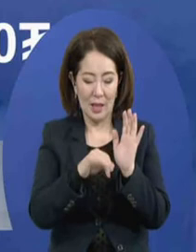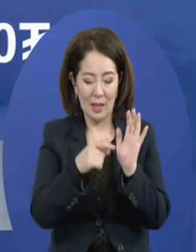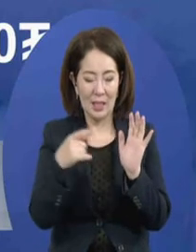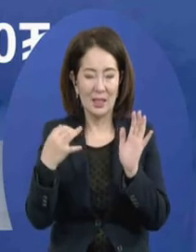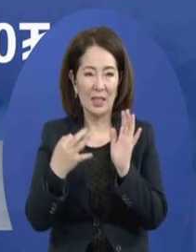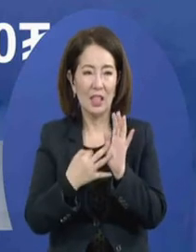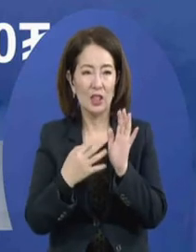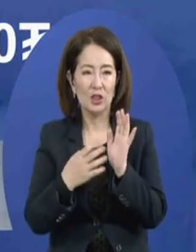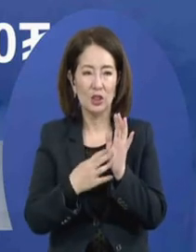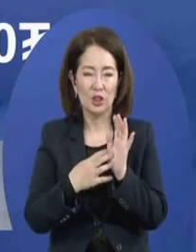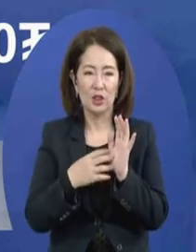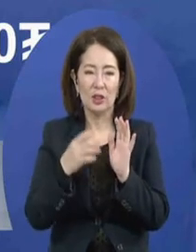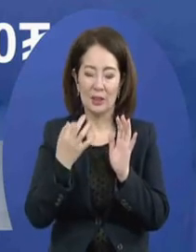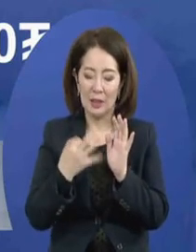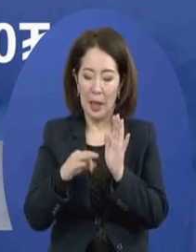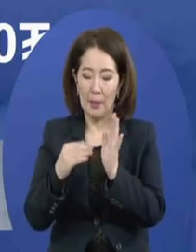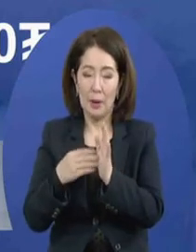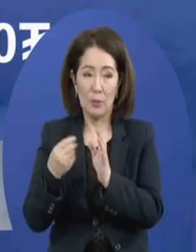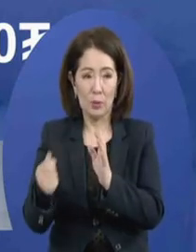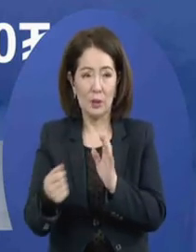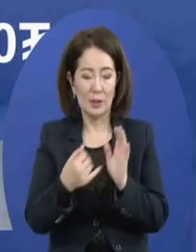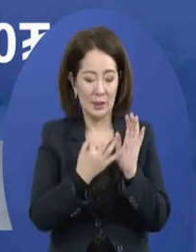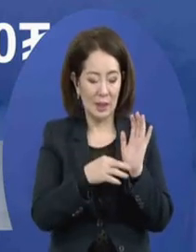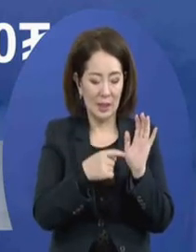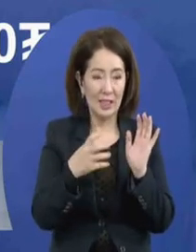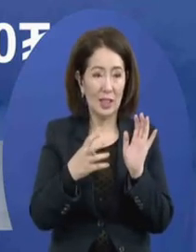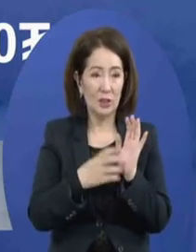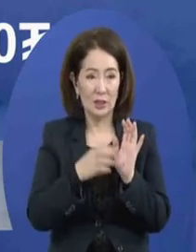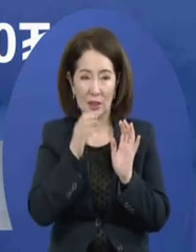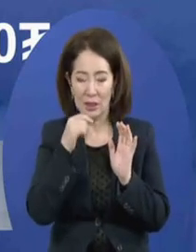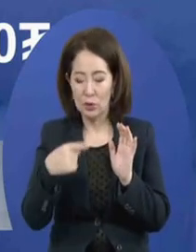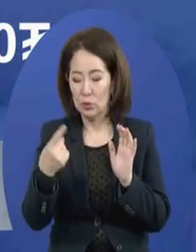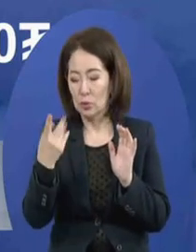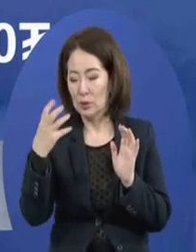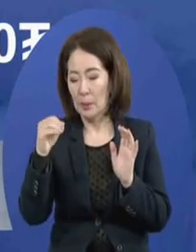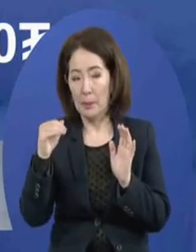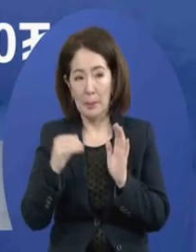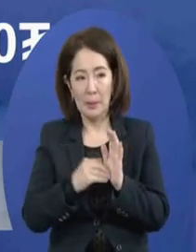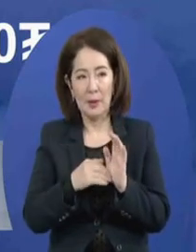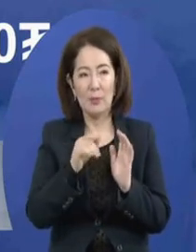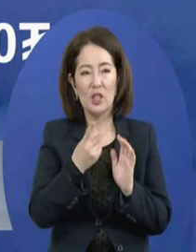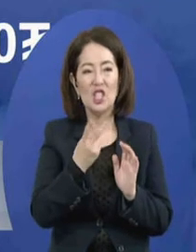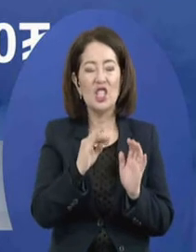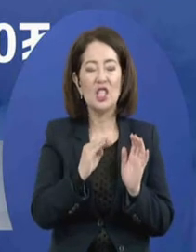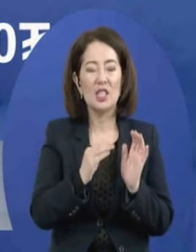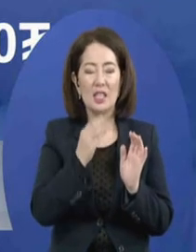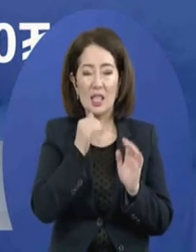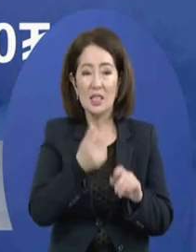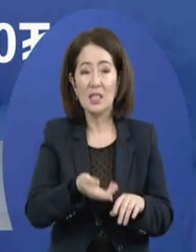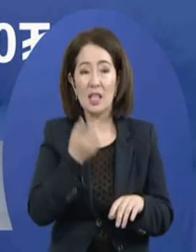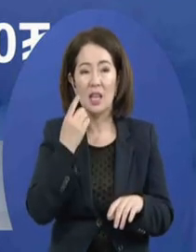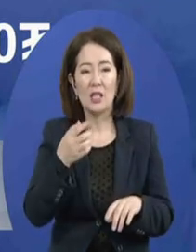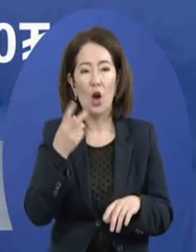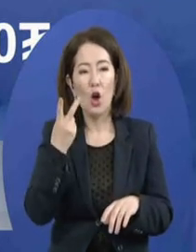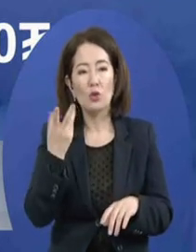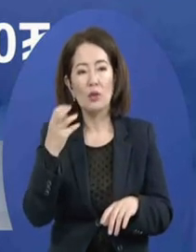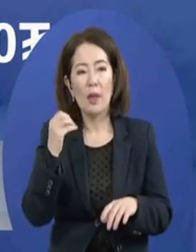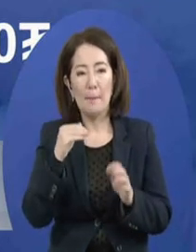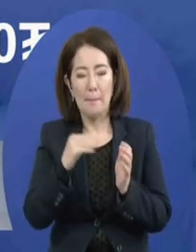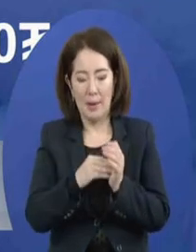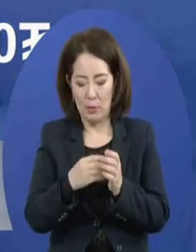70-аас 79 насны ахмадуудад 80 мянган төгрөг, 80-аас 89 насны ахмадуудад 150 мянган төгрөг, 90-аас дээш насны